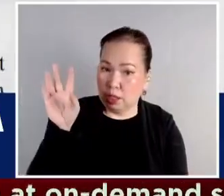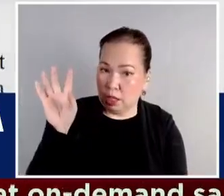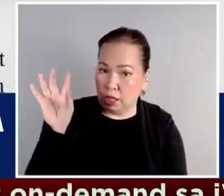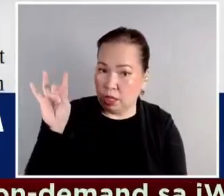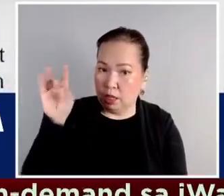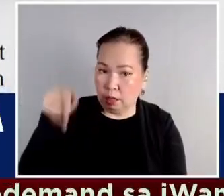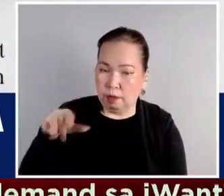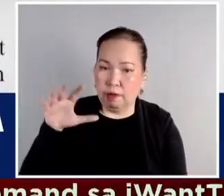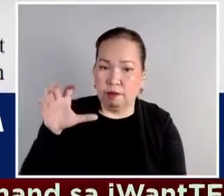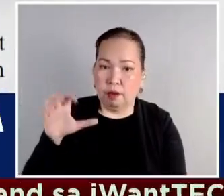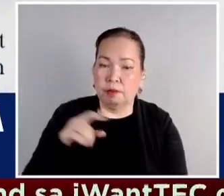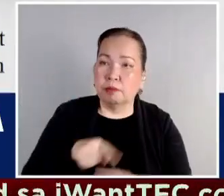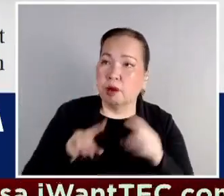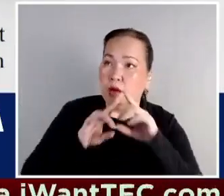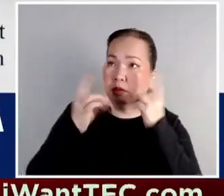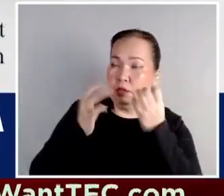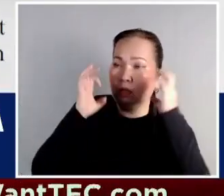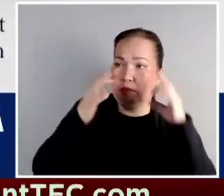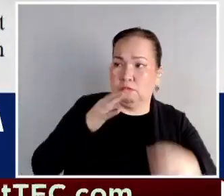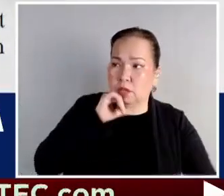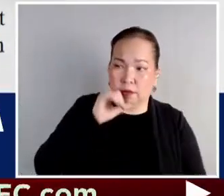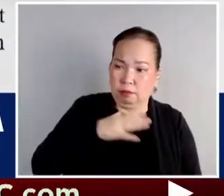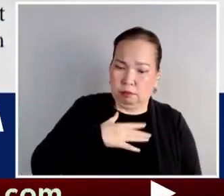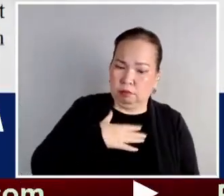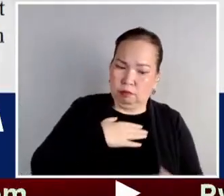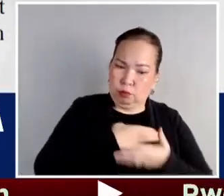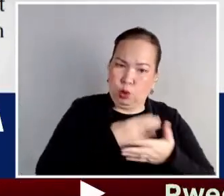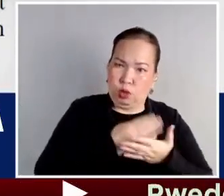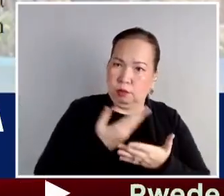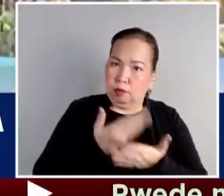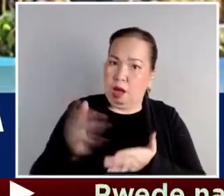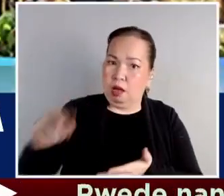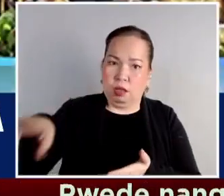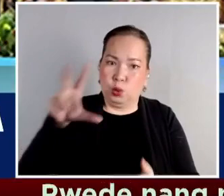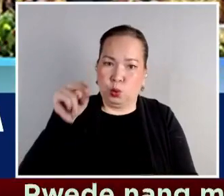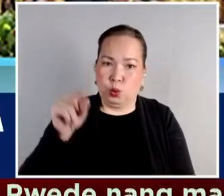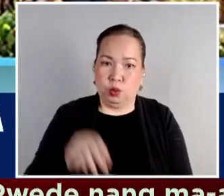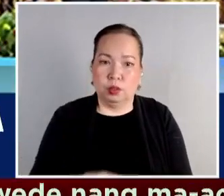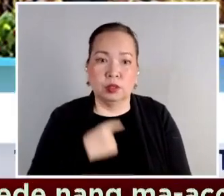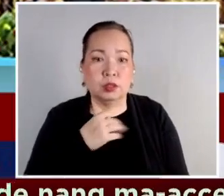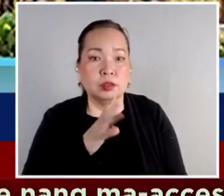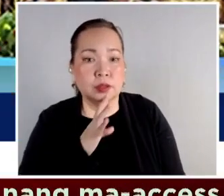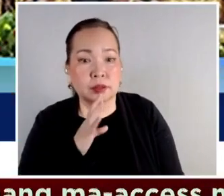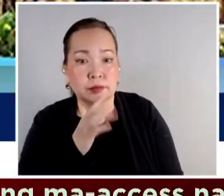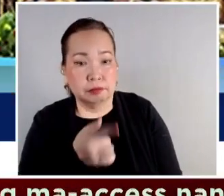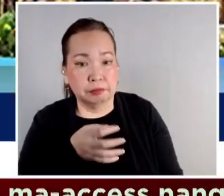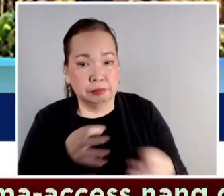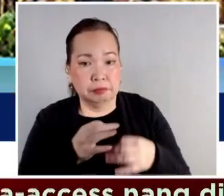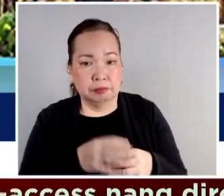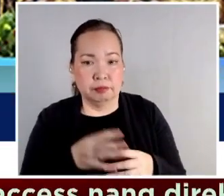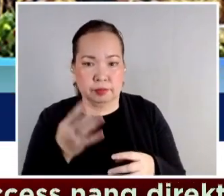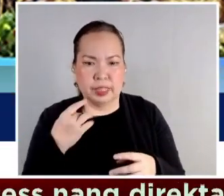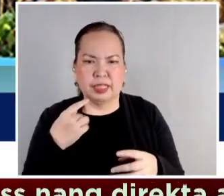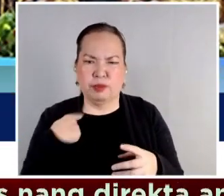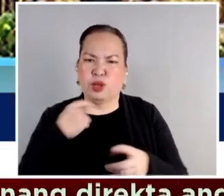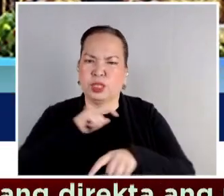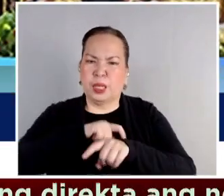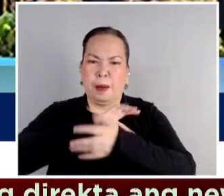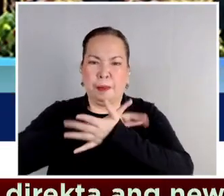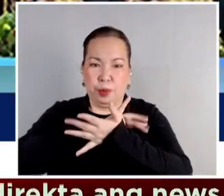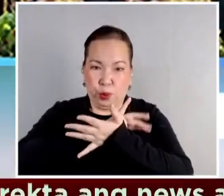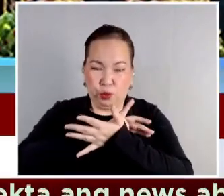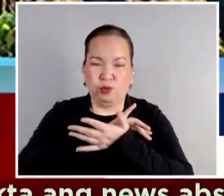DepEd, hindi nila pondo ang nagamit sa pagbili nito. At that time, meron po tayong COVID pa rin, may mga lockdowns, and